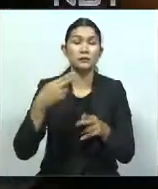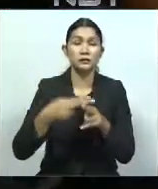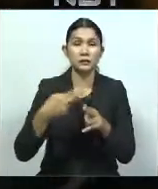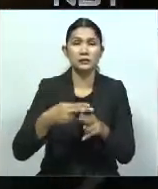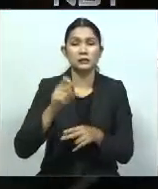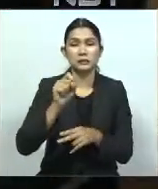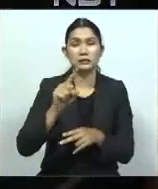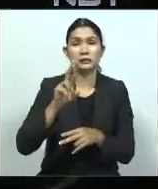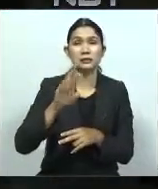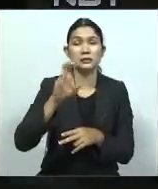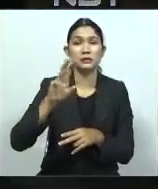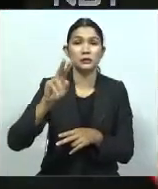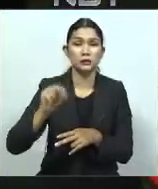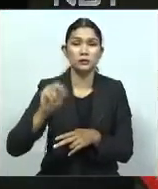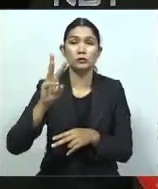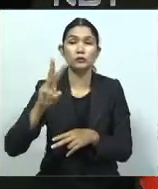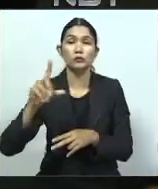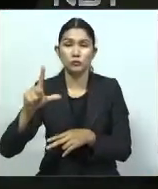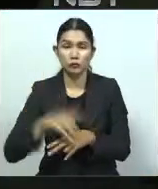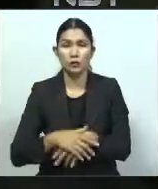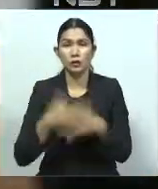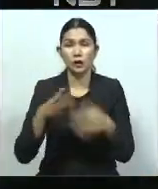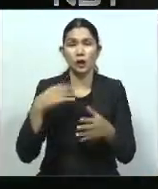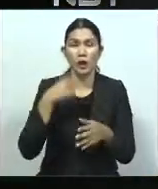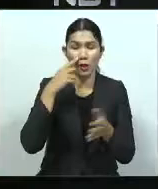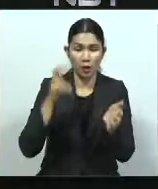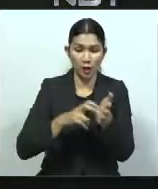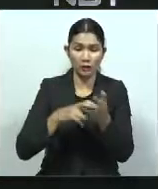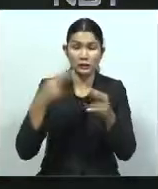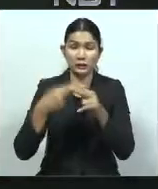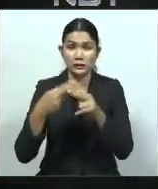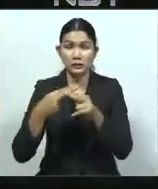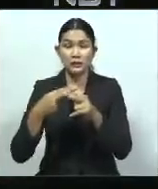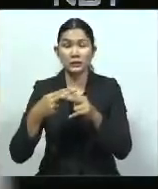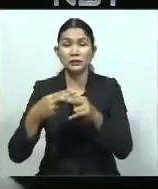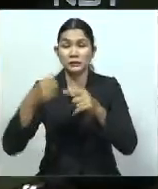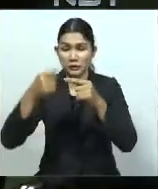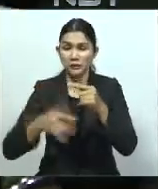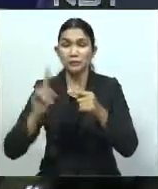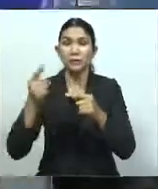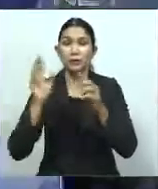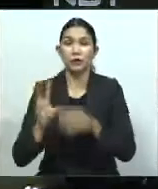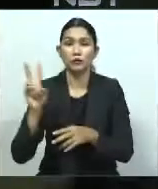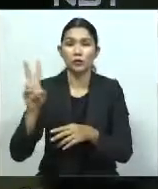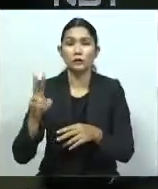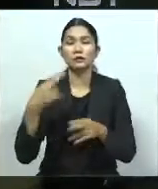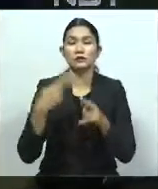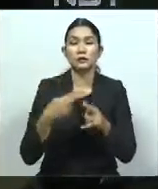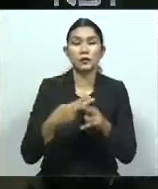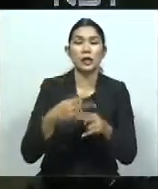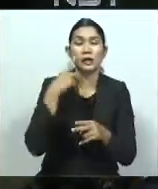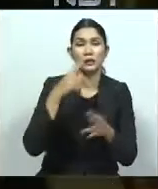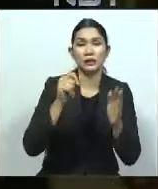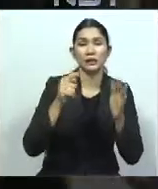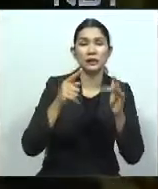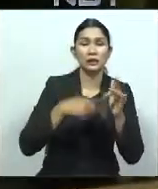ส.พรรคอนาคตใหม่และรับรองส.ส.ระบบบัญชีรายชื่อใหม่อีก2คนคือนางสาวจิตภัทรตันกิจด